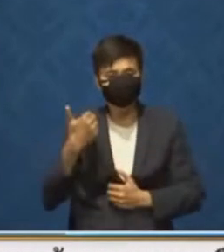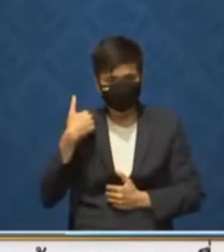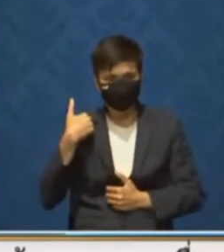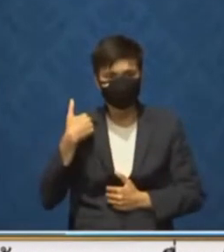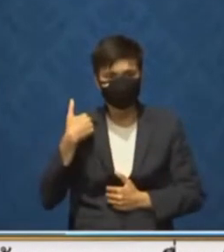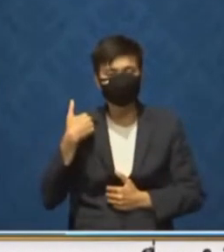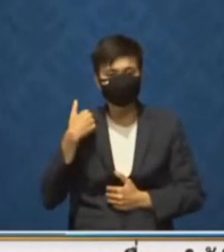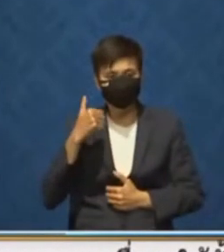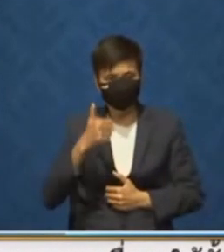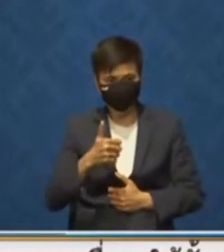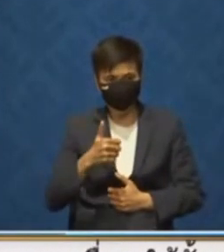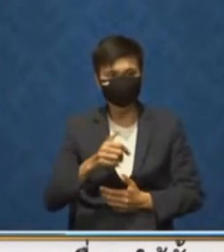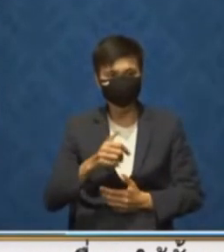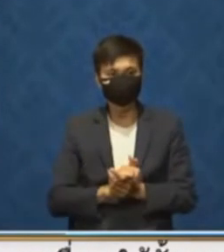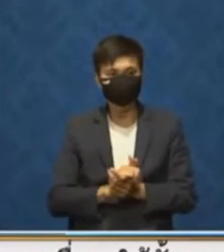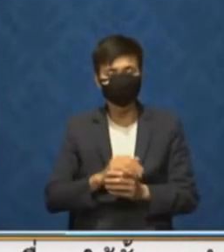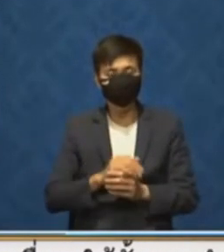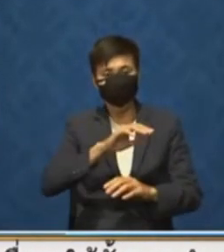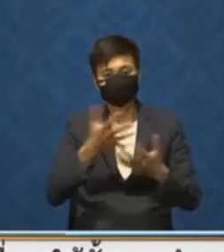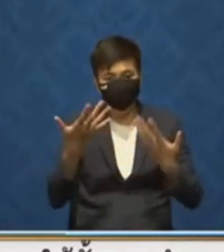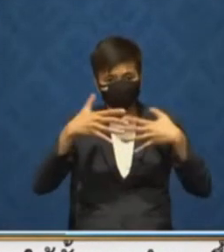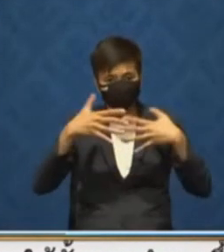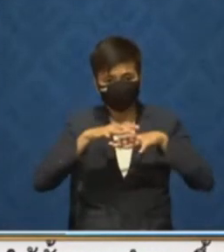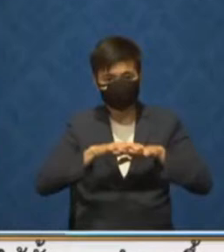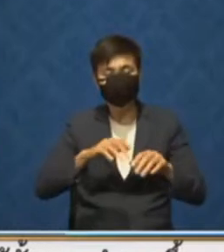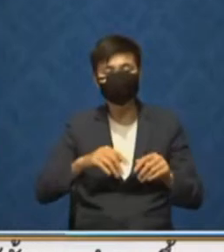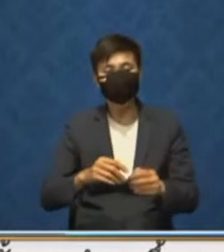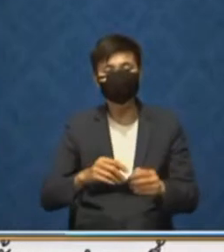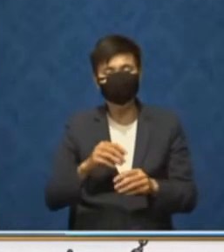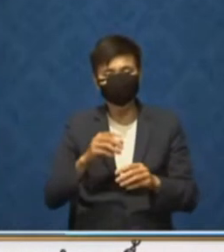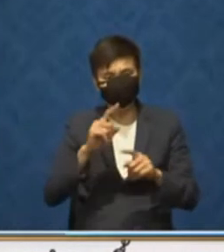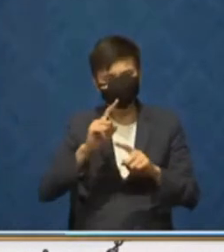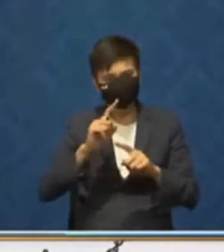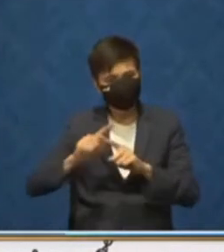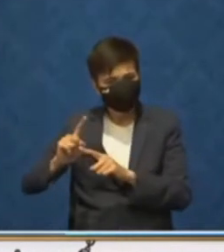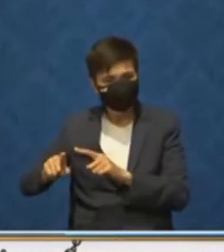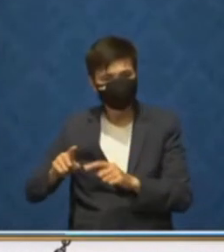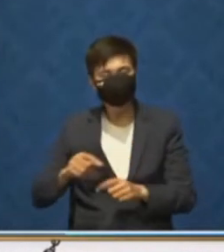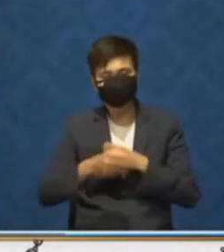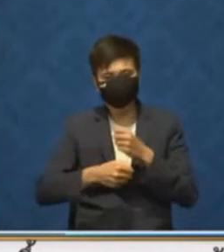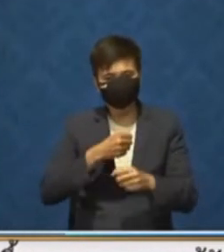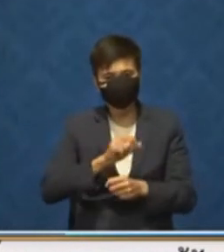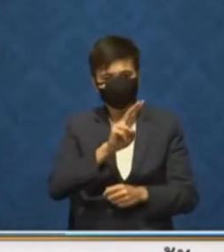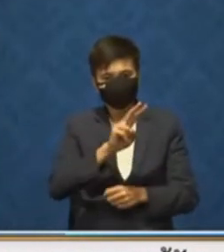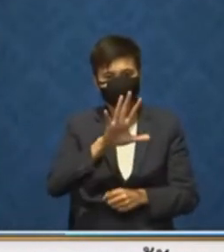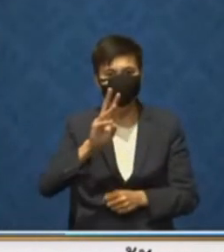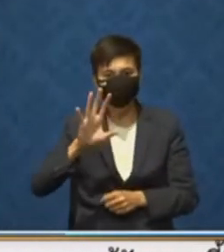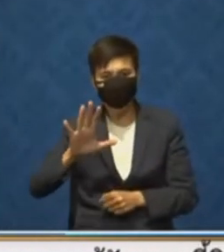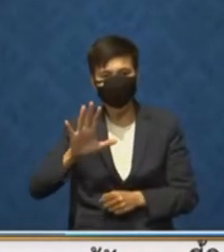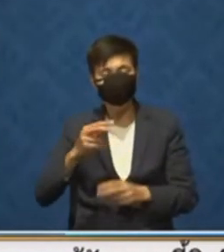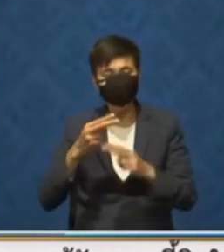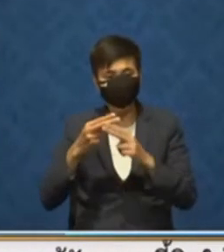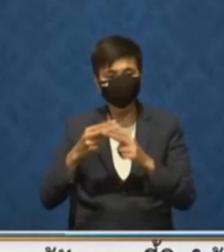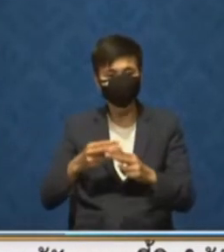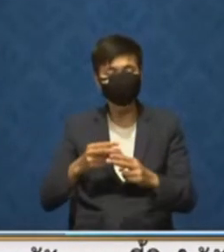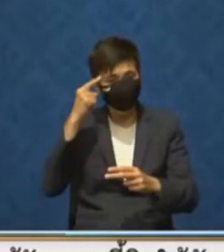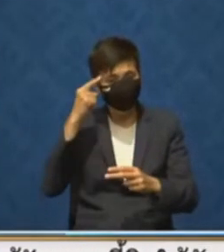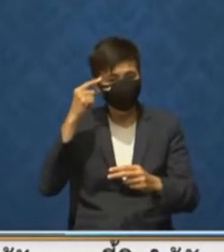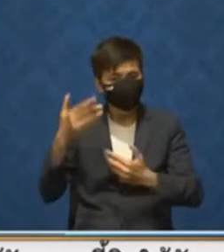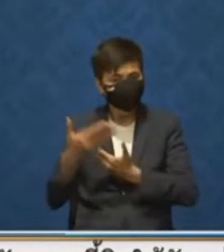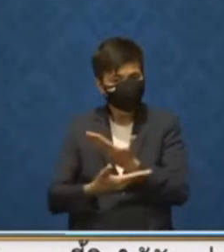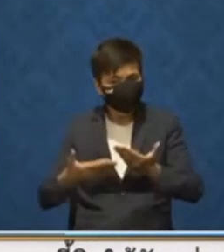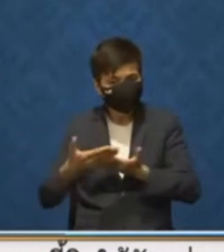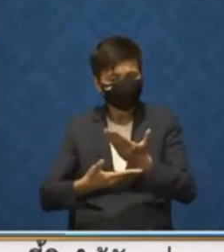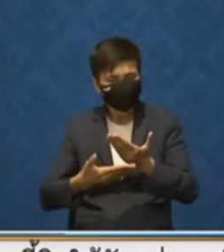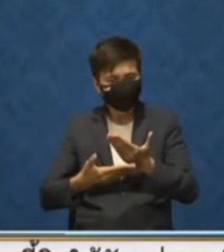และบูรณาการทุกเรื่องงานกำหนดมาตรการรับมือฤดูฝนปี 2565โดยเฉพาะการพิจารณาเพิ่มเติมจากเทอม